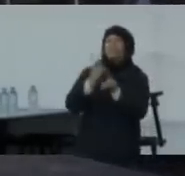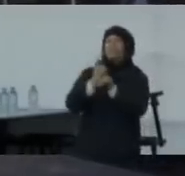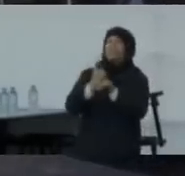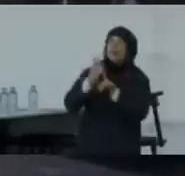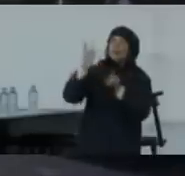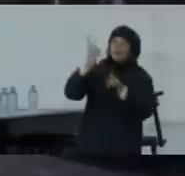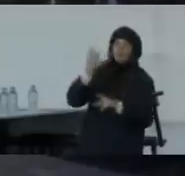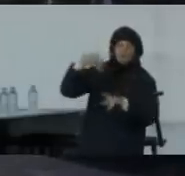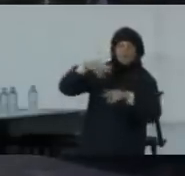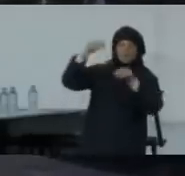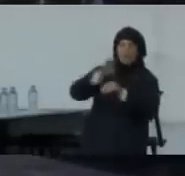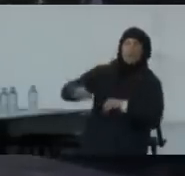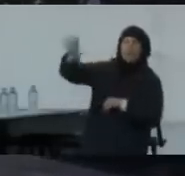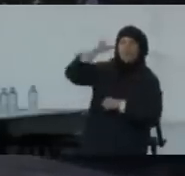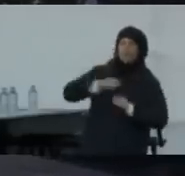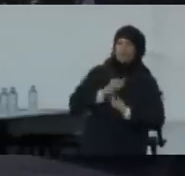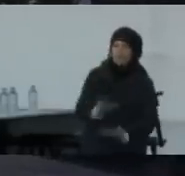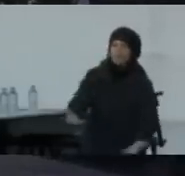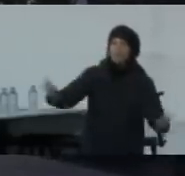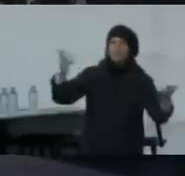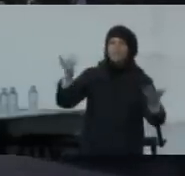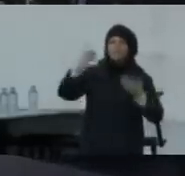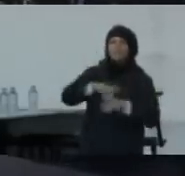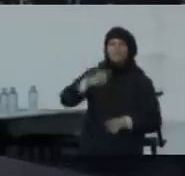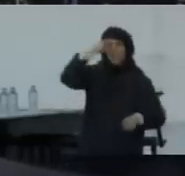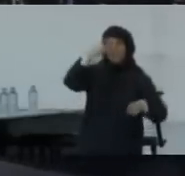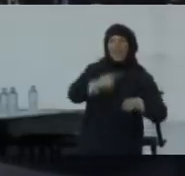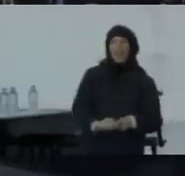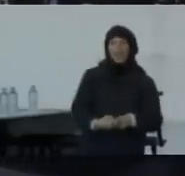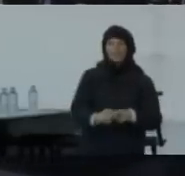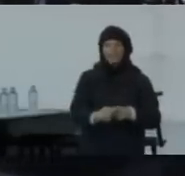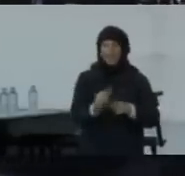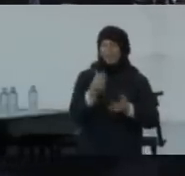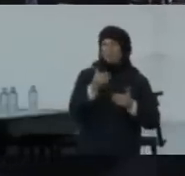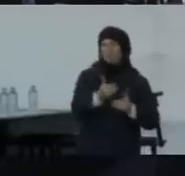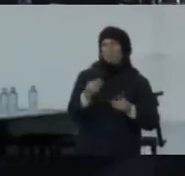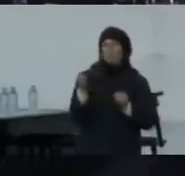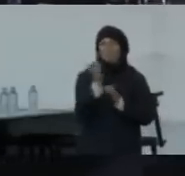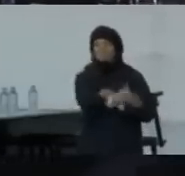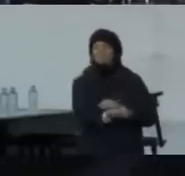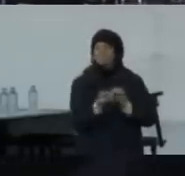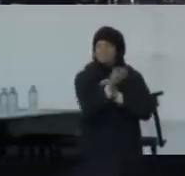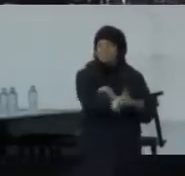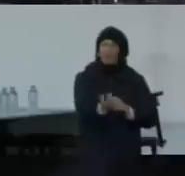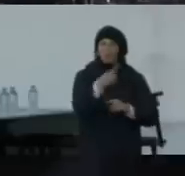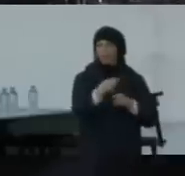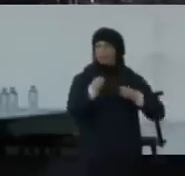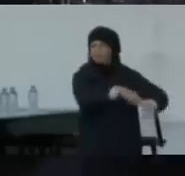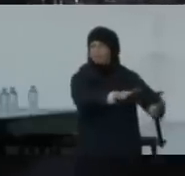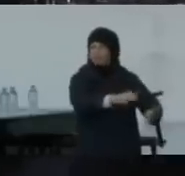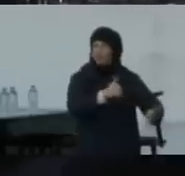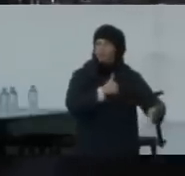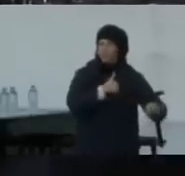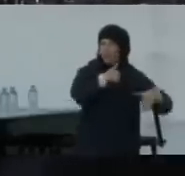solidarietà e la Grecia per qualche miliardo l'hanno mollata a se stessa, è una Grecia così. È un'Europa che dobbiamo andare oltre